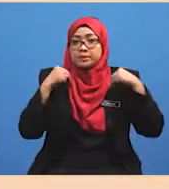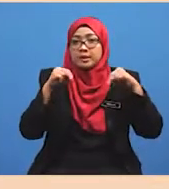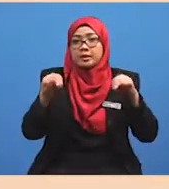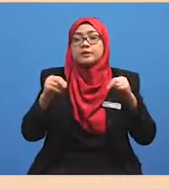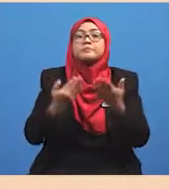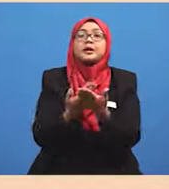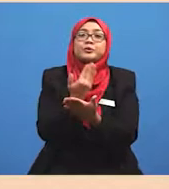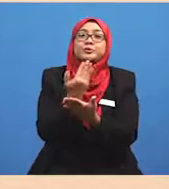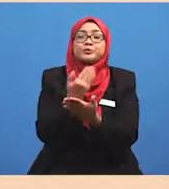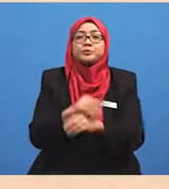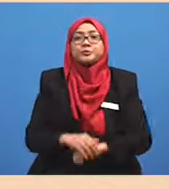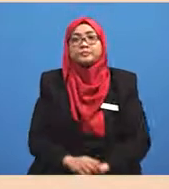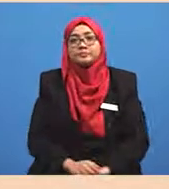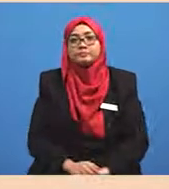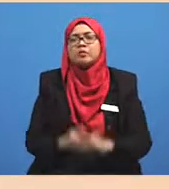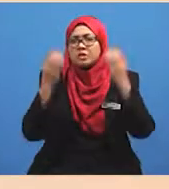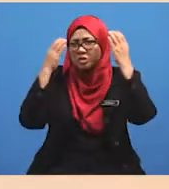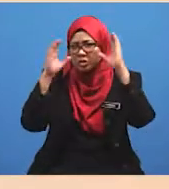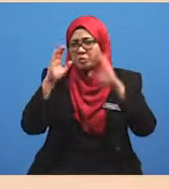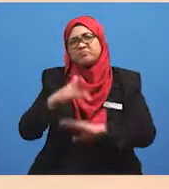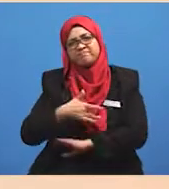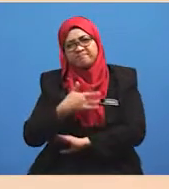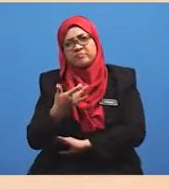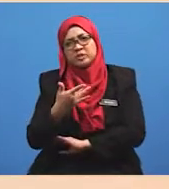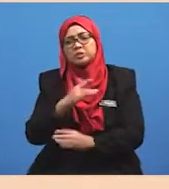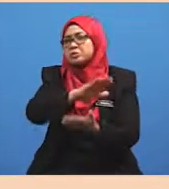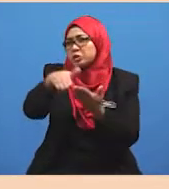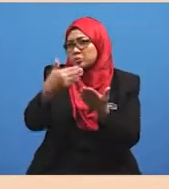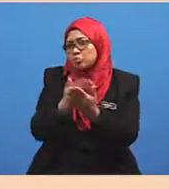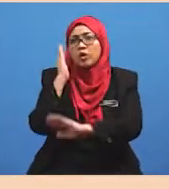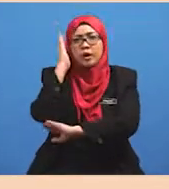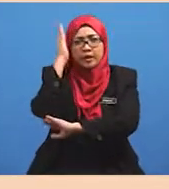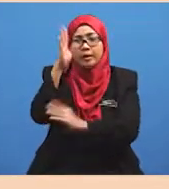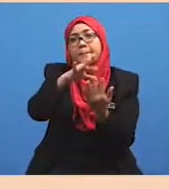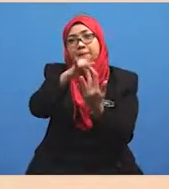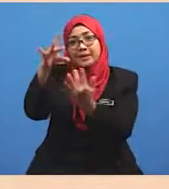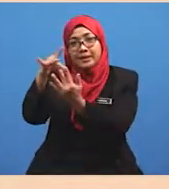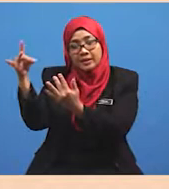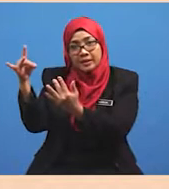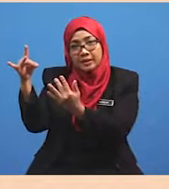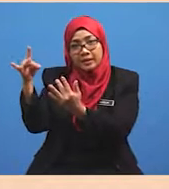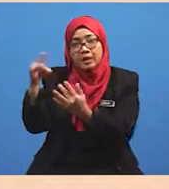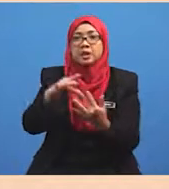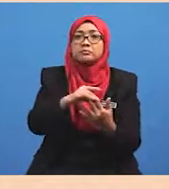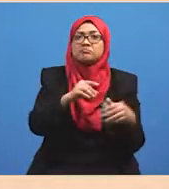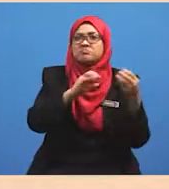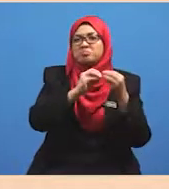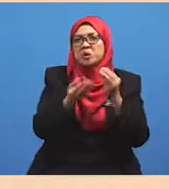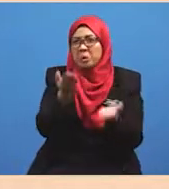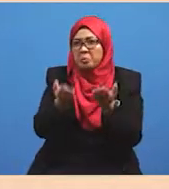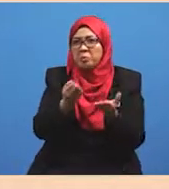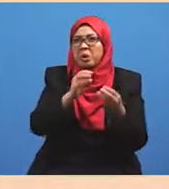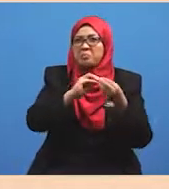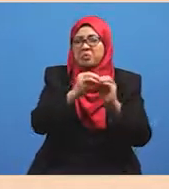cego Nose ramai akan memilih pilihan 1 2